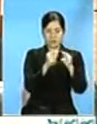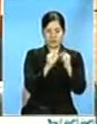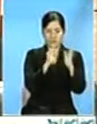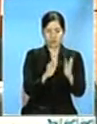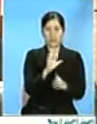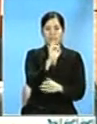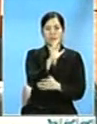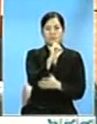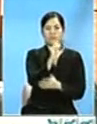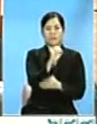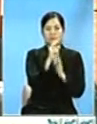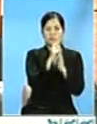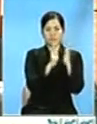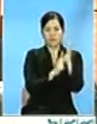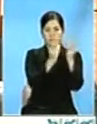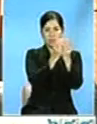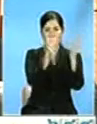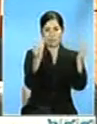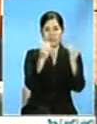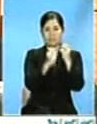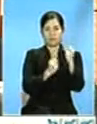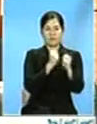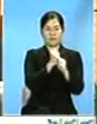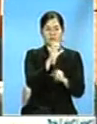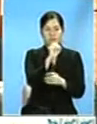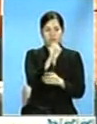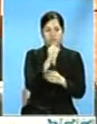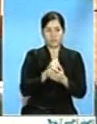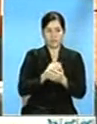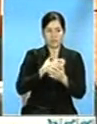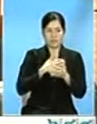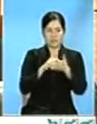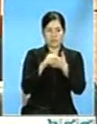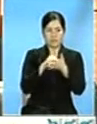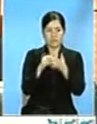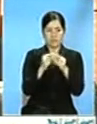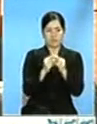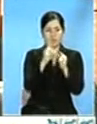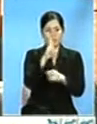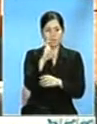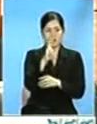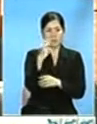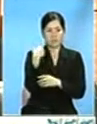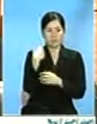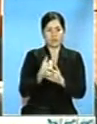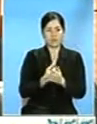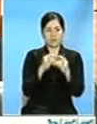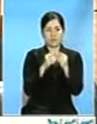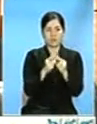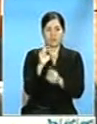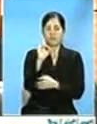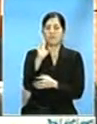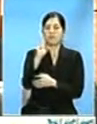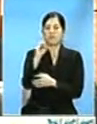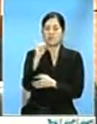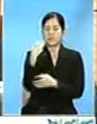ฐธรรมนูญปี50กับผมเห็นด้วยที่จะแก้เป็น200นะครับโดย160จากการ